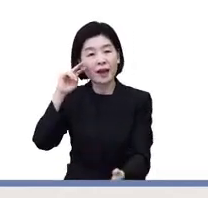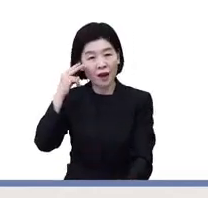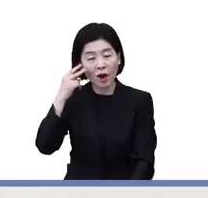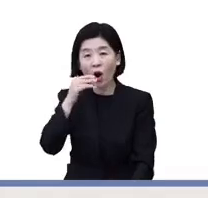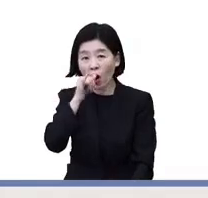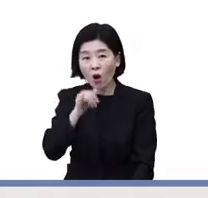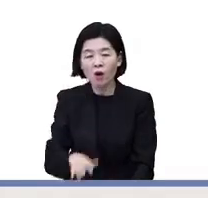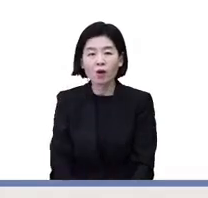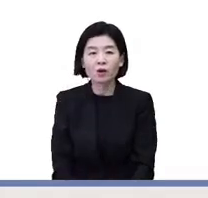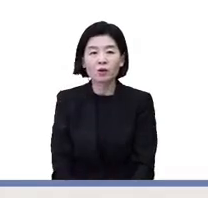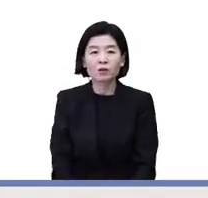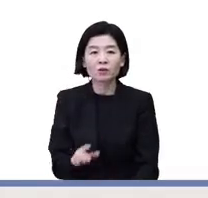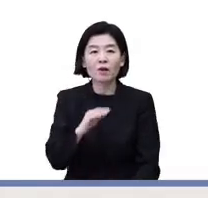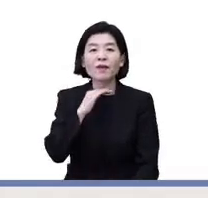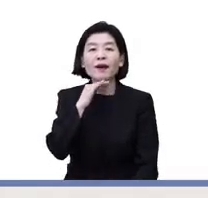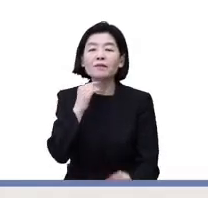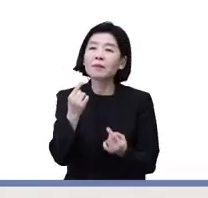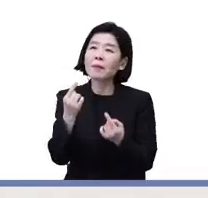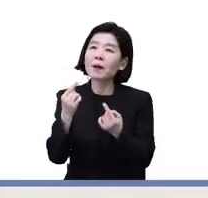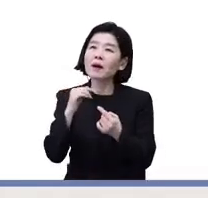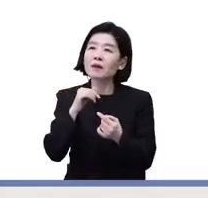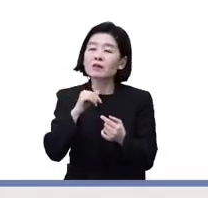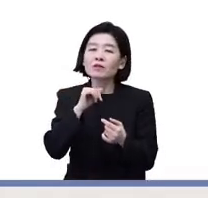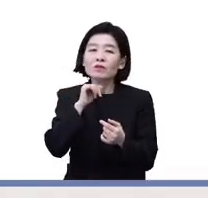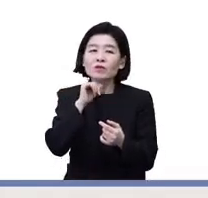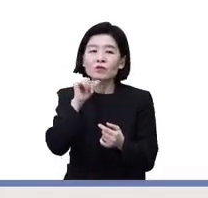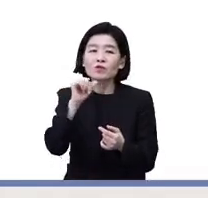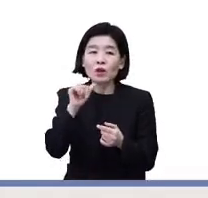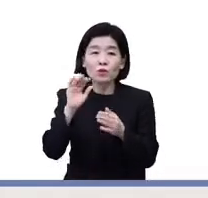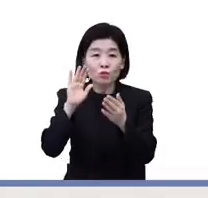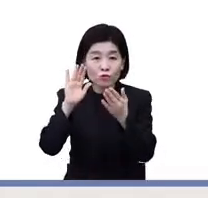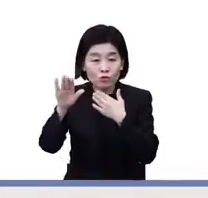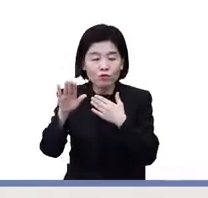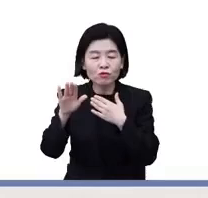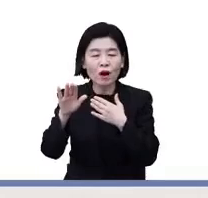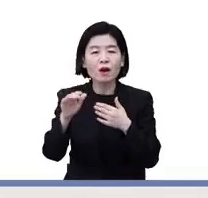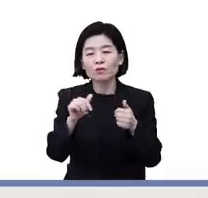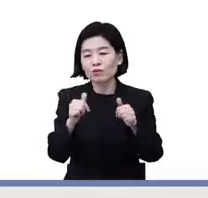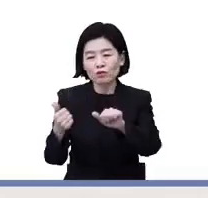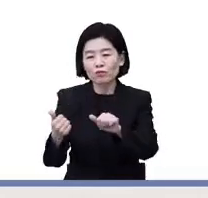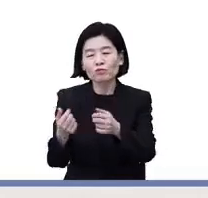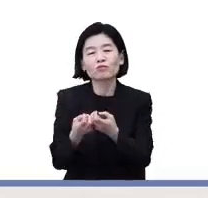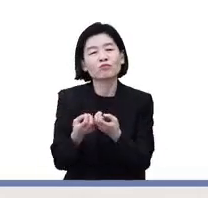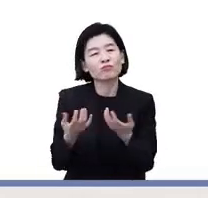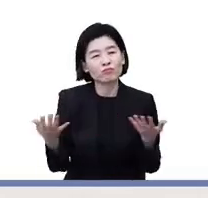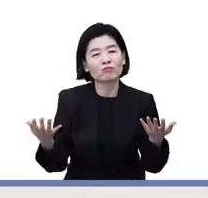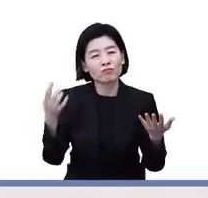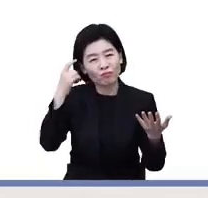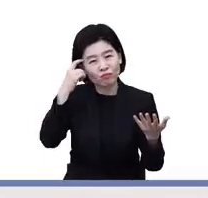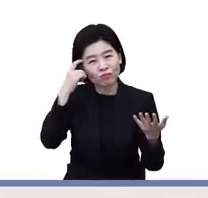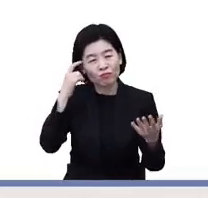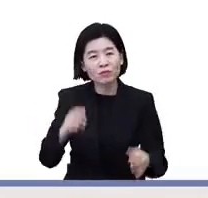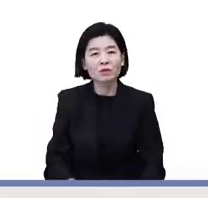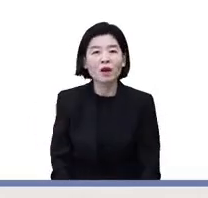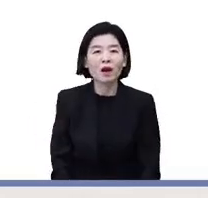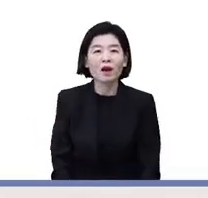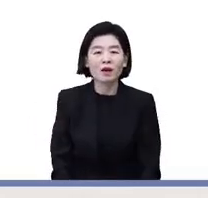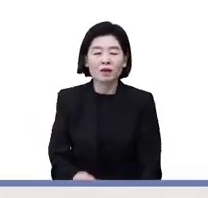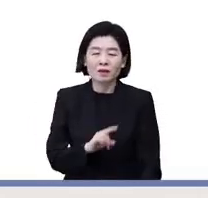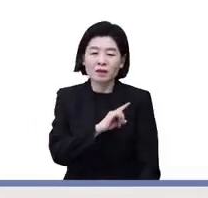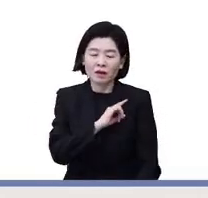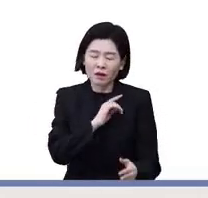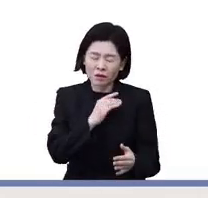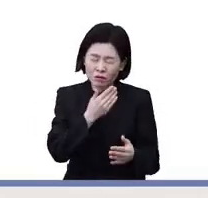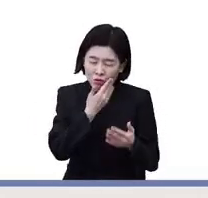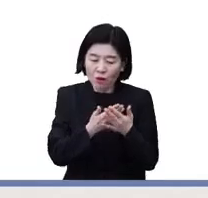조금 더 크면은 죽음은 피할 수 없음을 이해하기 시작하는데 그때도 가장 두려워하는 거는 이별이죠.